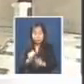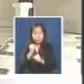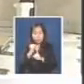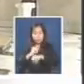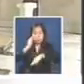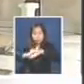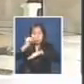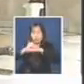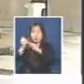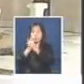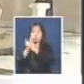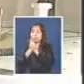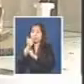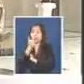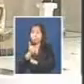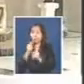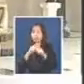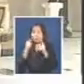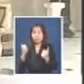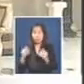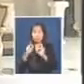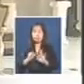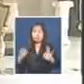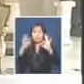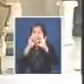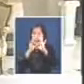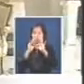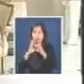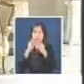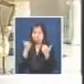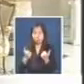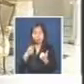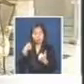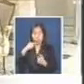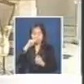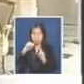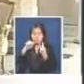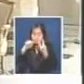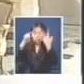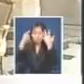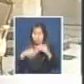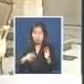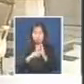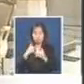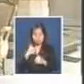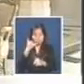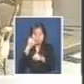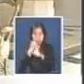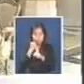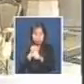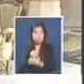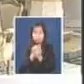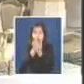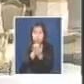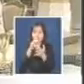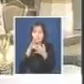ผลผลิตที่เพิ่มขึ้นอันนี้ก็เป็นส่วนหนึ่งที่ได้มีการสั่งการย้ำไปในการที่จะเข้าไปทำงานใกล้ชิดกับ